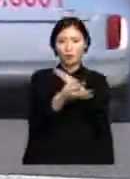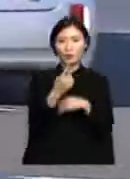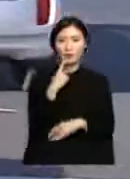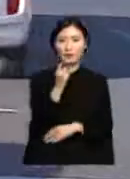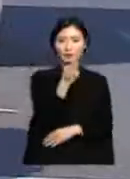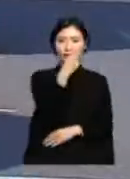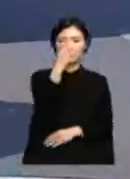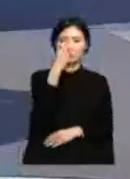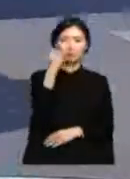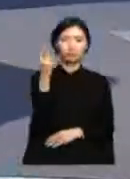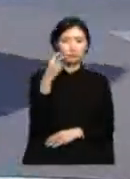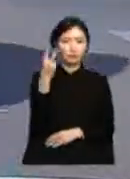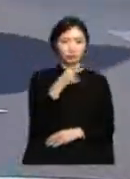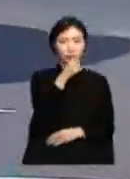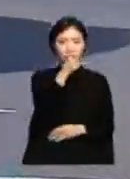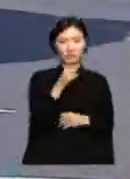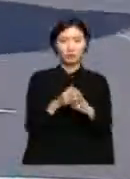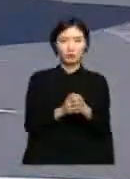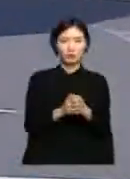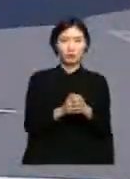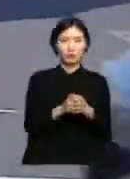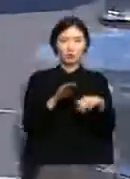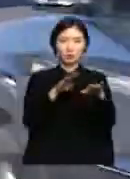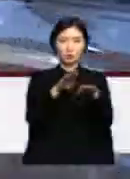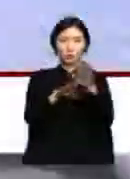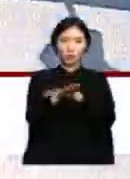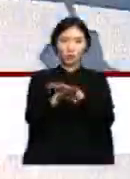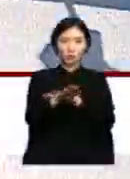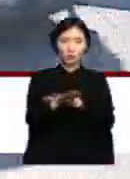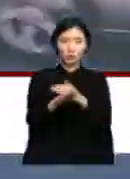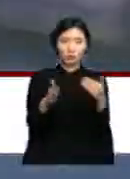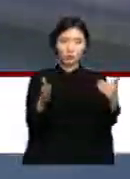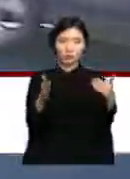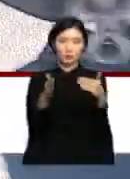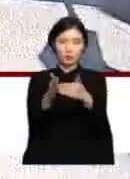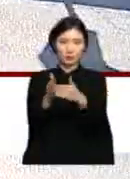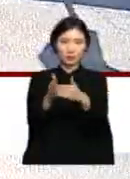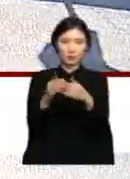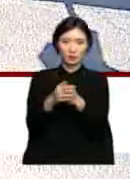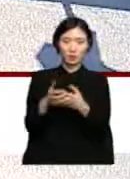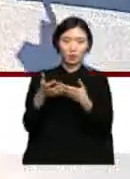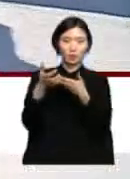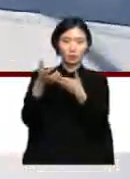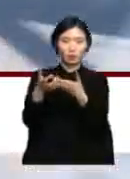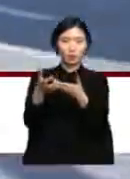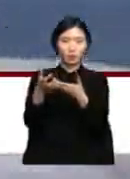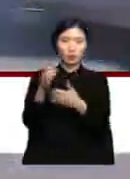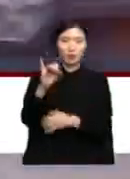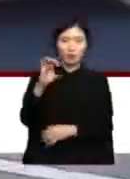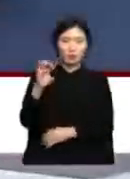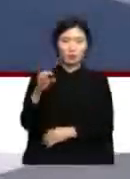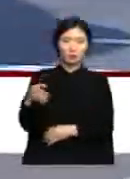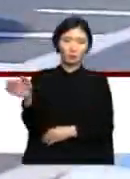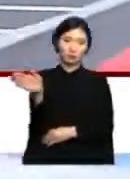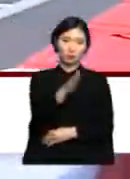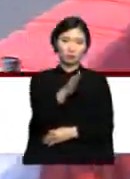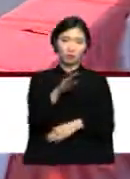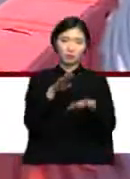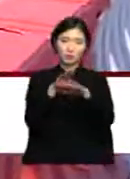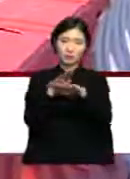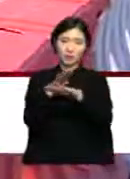상황도 빈번합니다. 이 도로 오른쪽 끝에서는 외곽순환고속도로 송파IC에서 차량들이 도로로